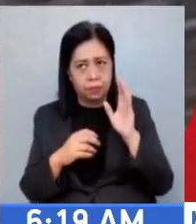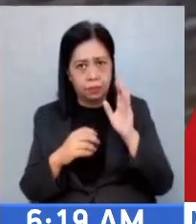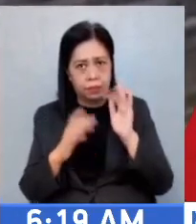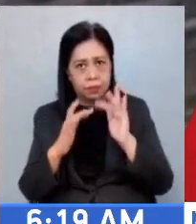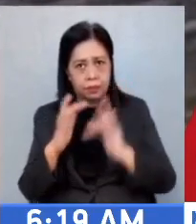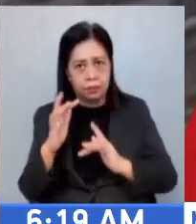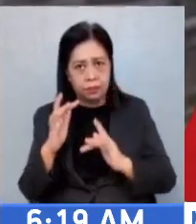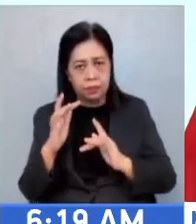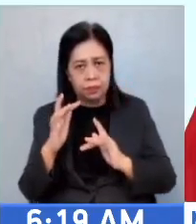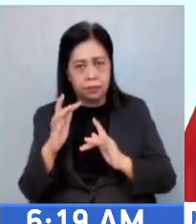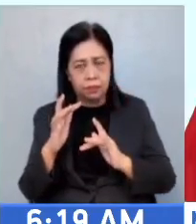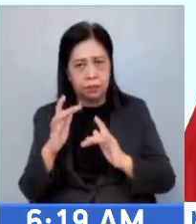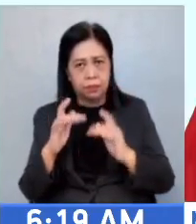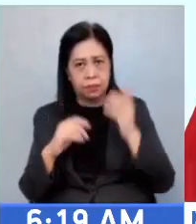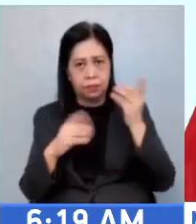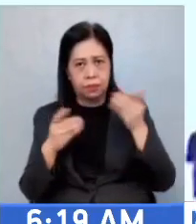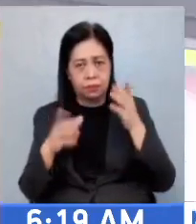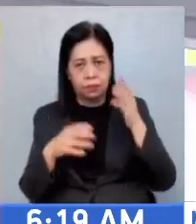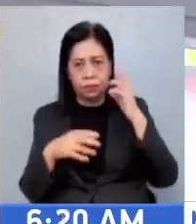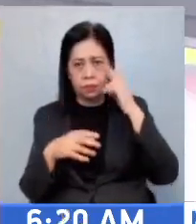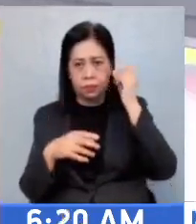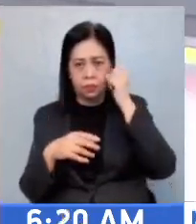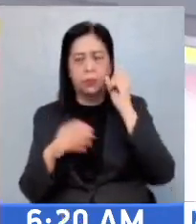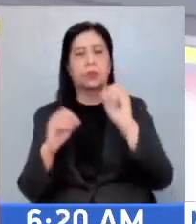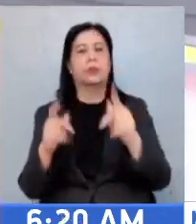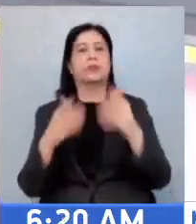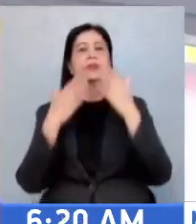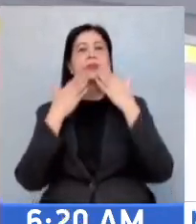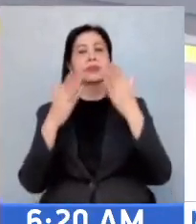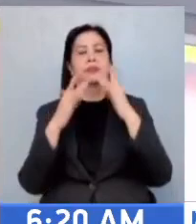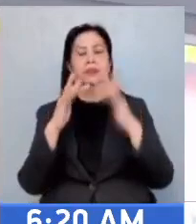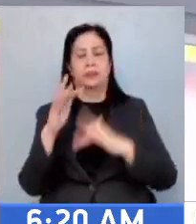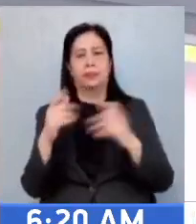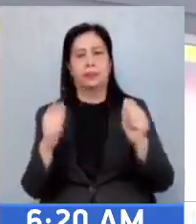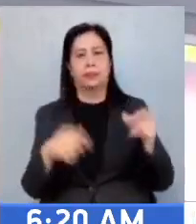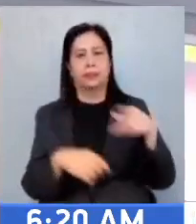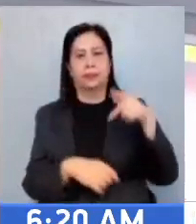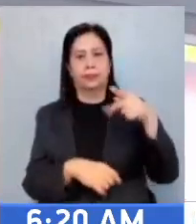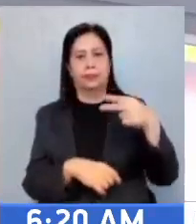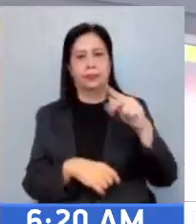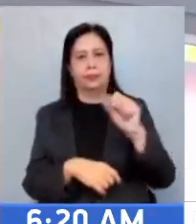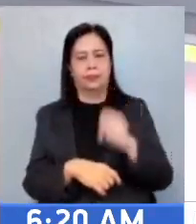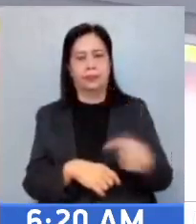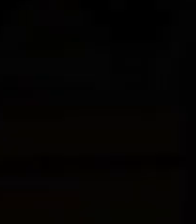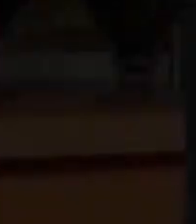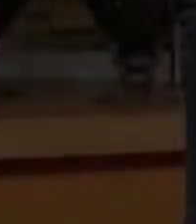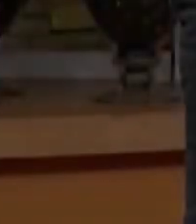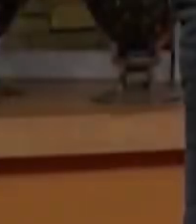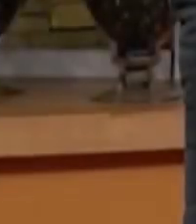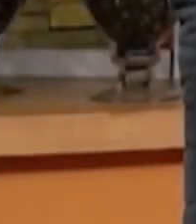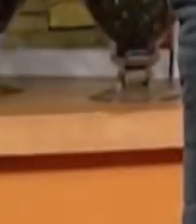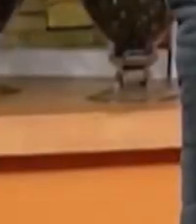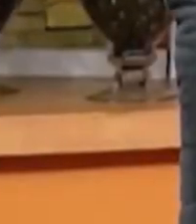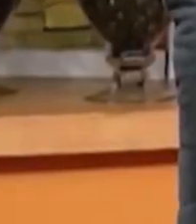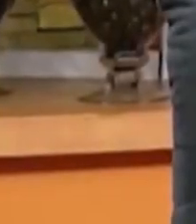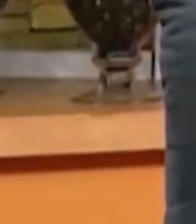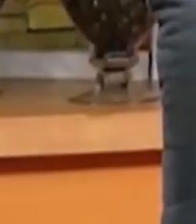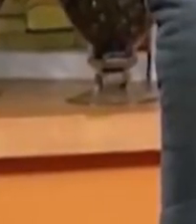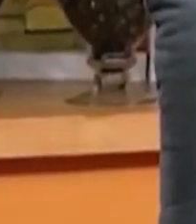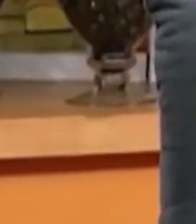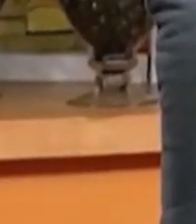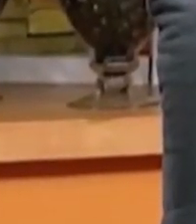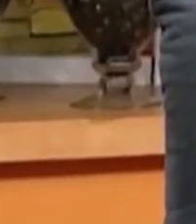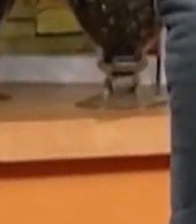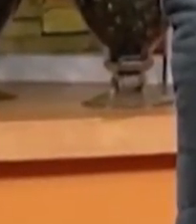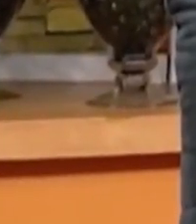Director? Okay, maraming salamat at si Phivolcs Director Renato Solidum Jr. po ang ating nakausap. Igan, mauna ka sa